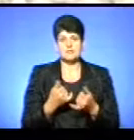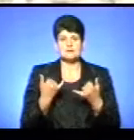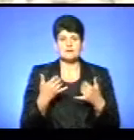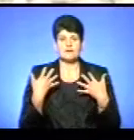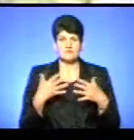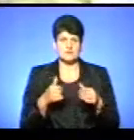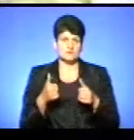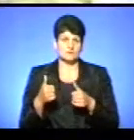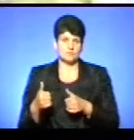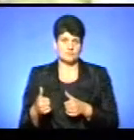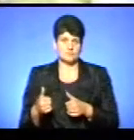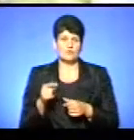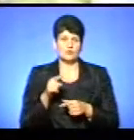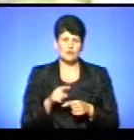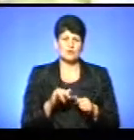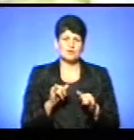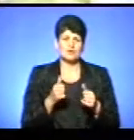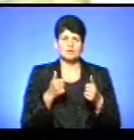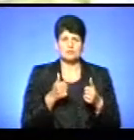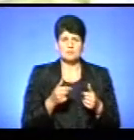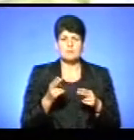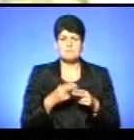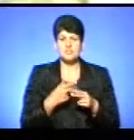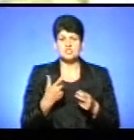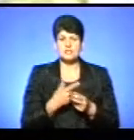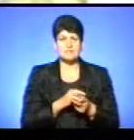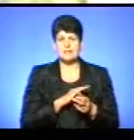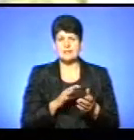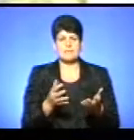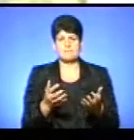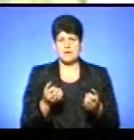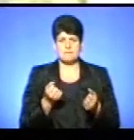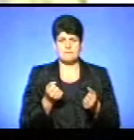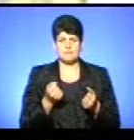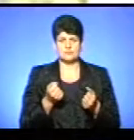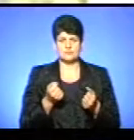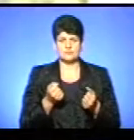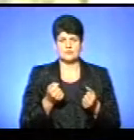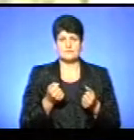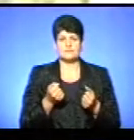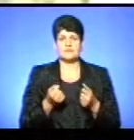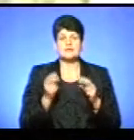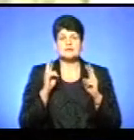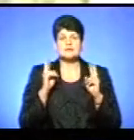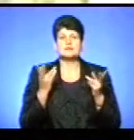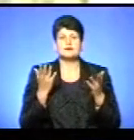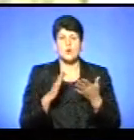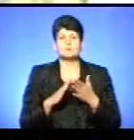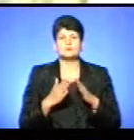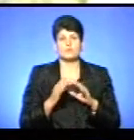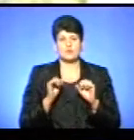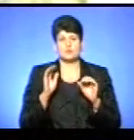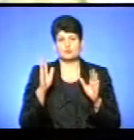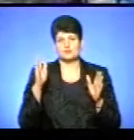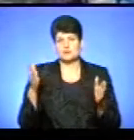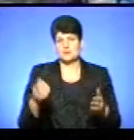в садочку. Воно і добре, без щеплення не приймають. Хто його знає, яка обстановка може бути